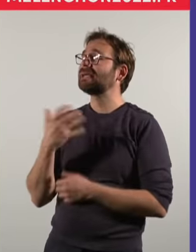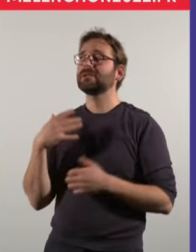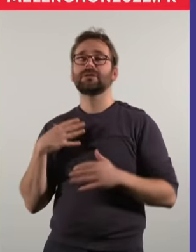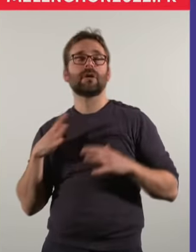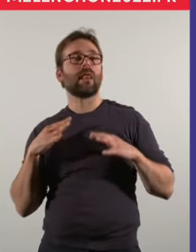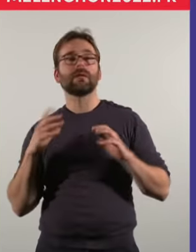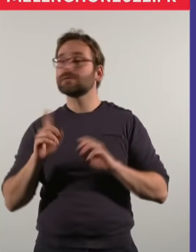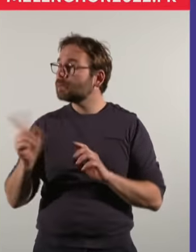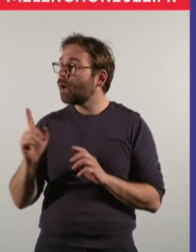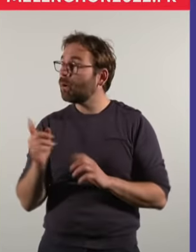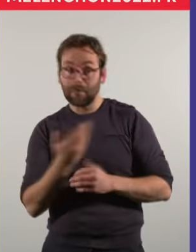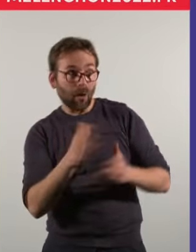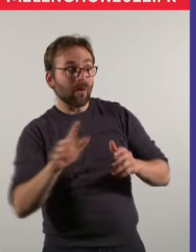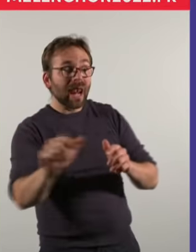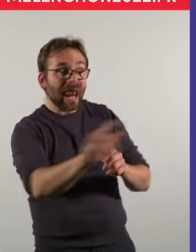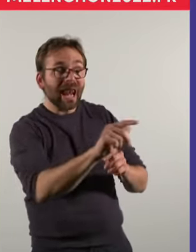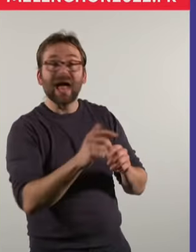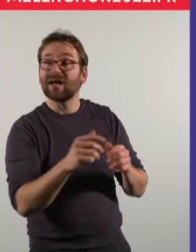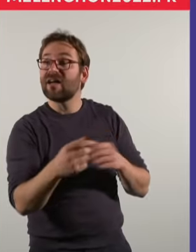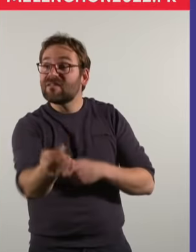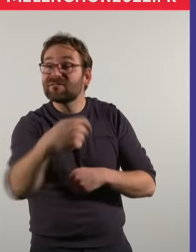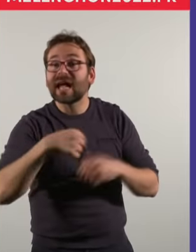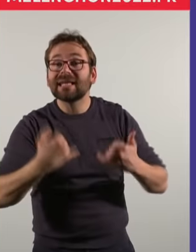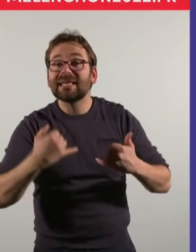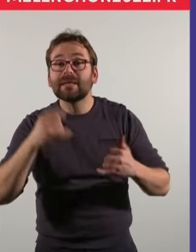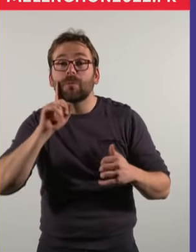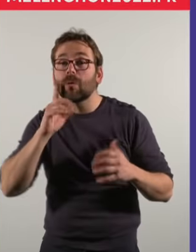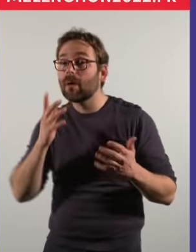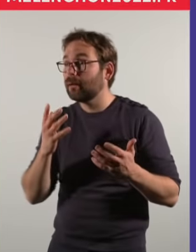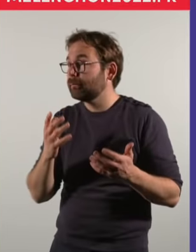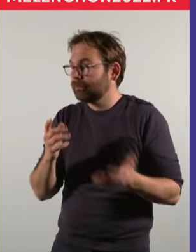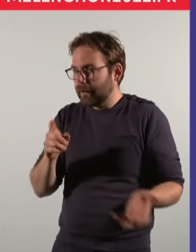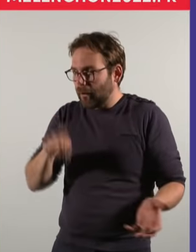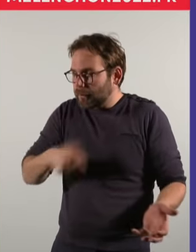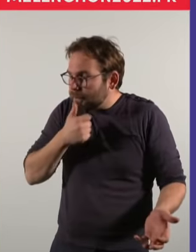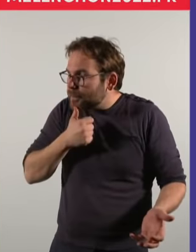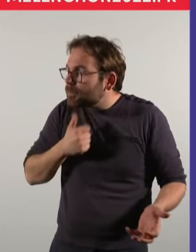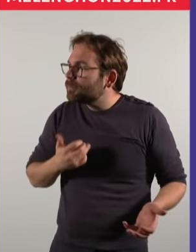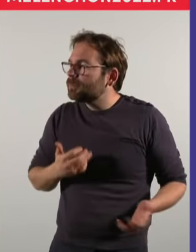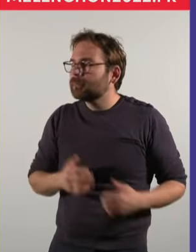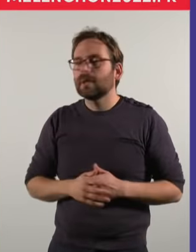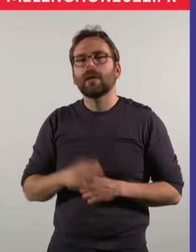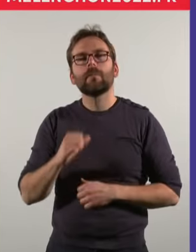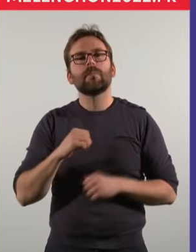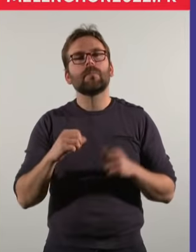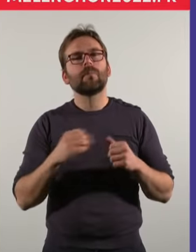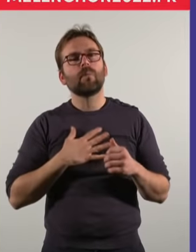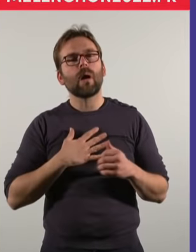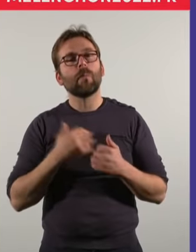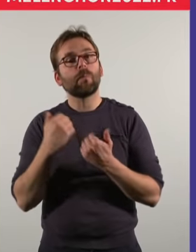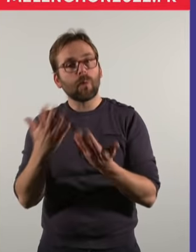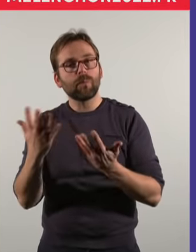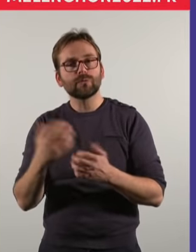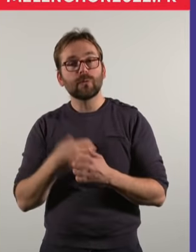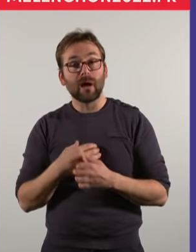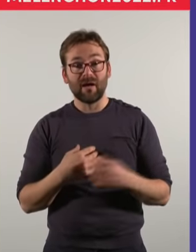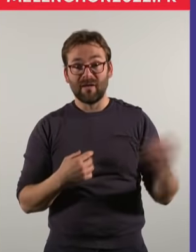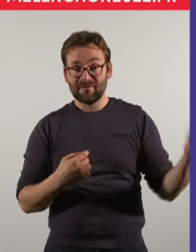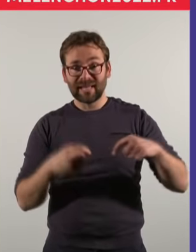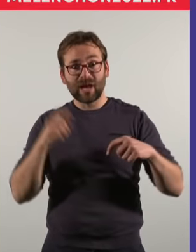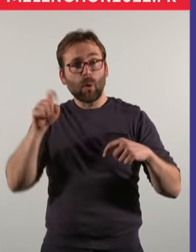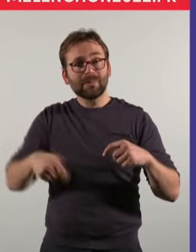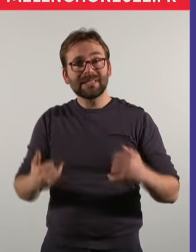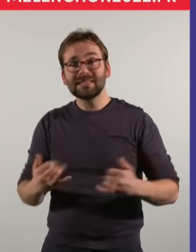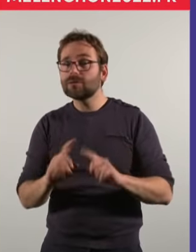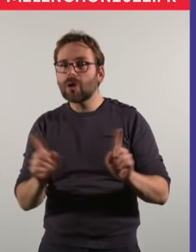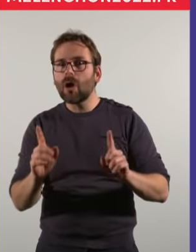elle et les autres, ils s'en vont parce qu'ils peuvent pas faire autrement. Et moi, ce que je propose, c'est qu'ils aient plus besoin de s'en aller. Parce que